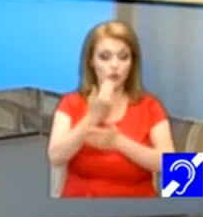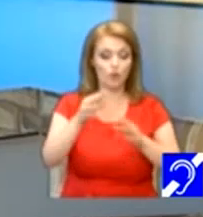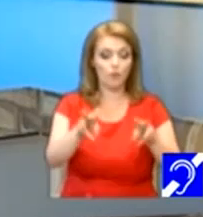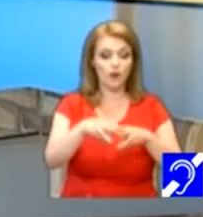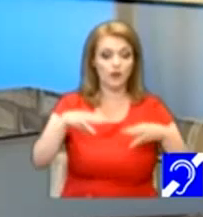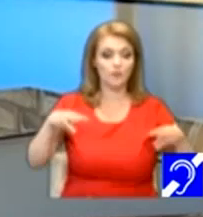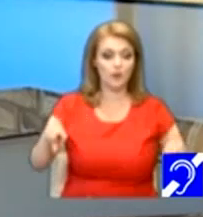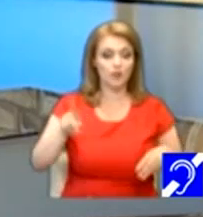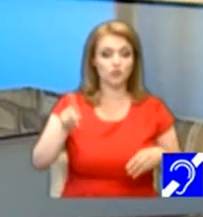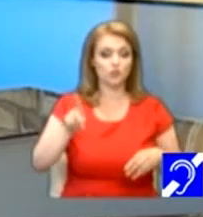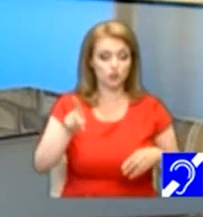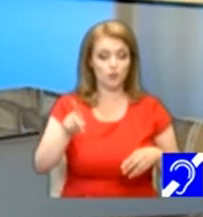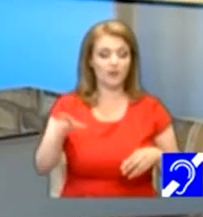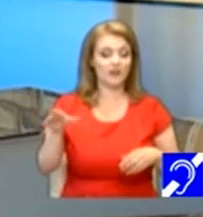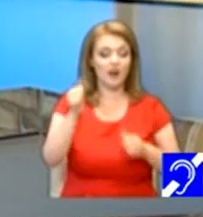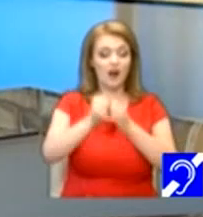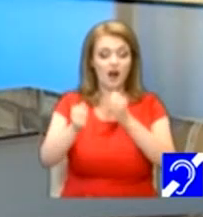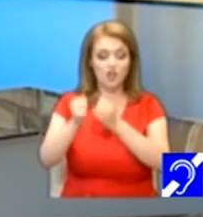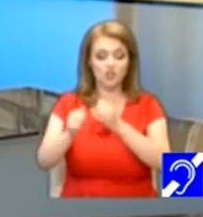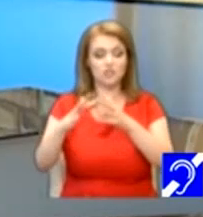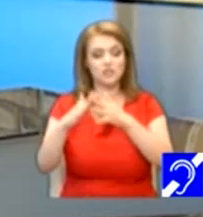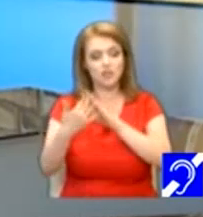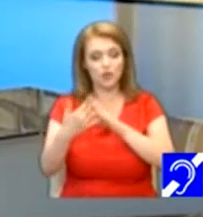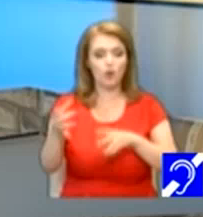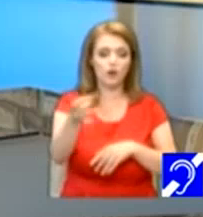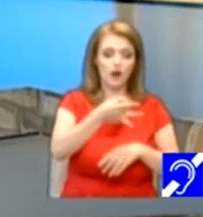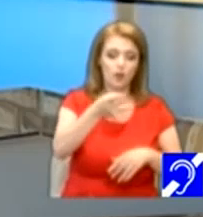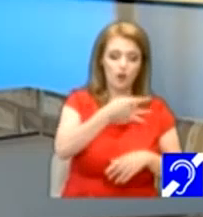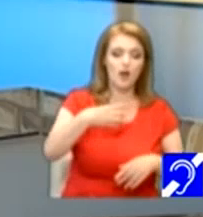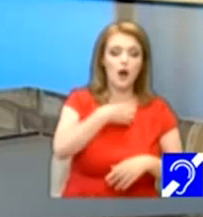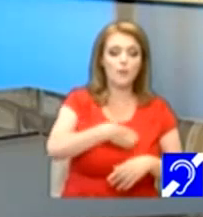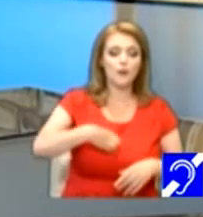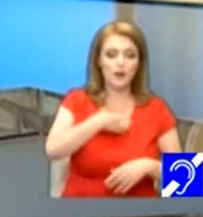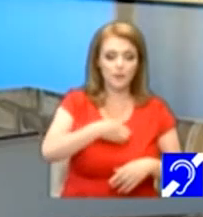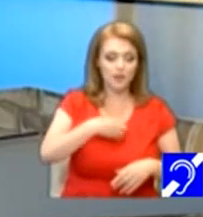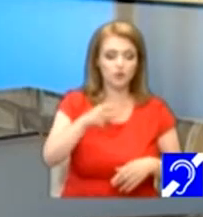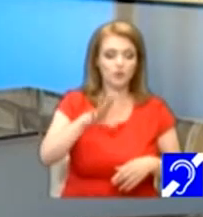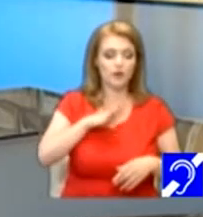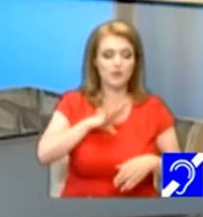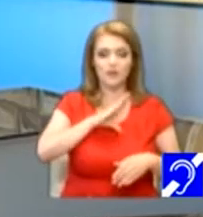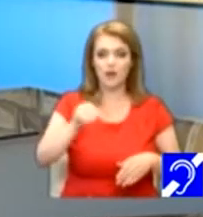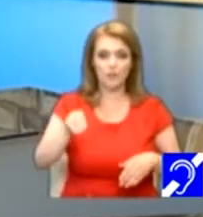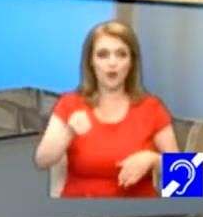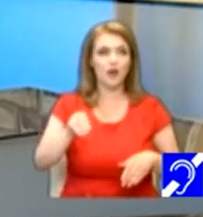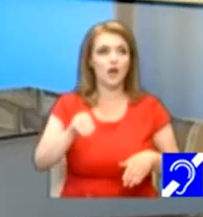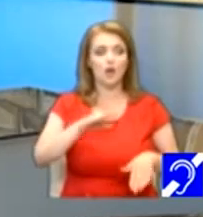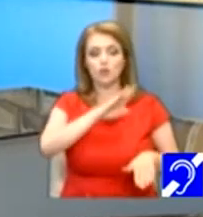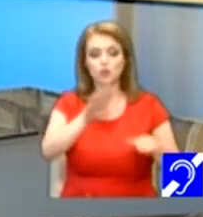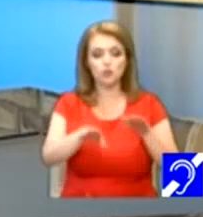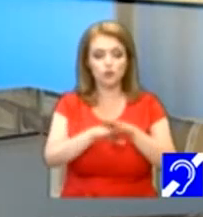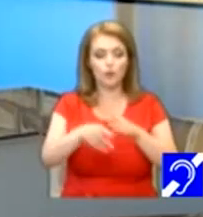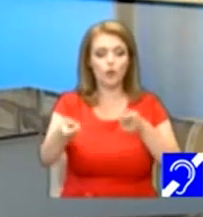Parlament. Primarul Chișinăului cere deputaților să voteze cât mai curând o lege în baza declarației publice elaborate de